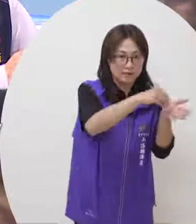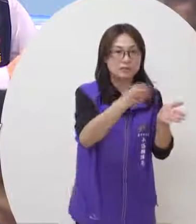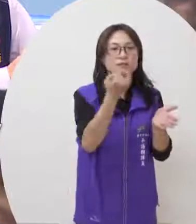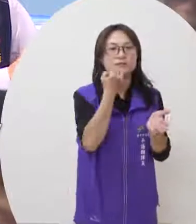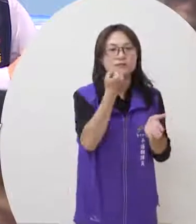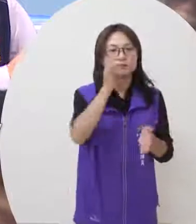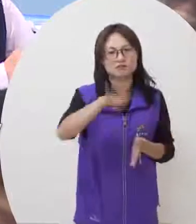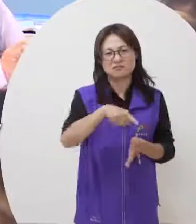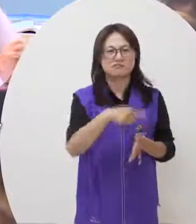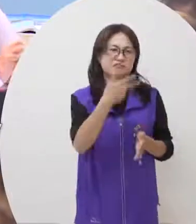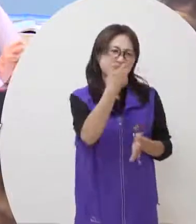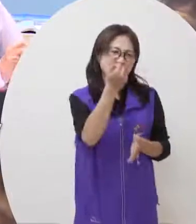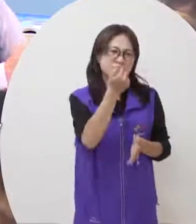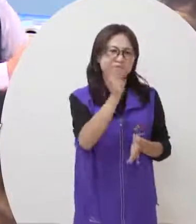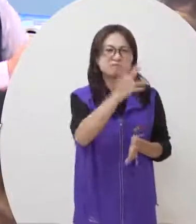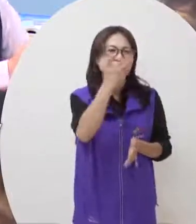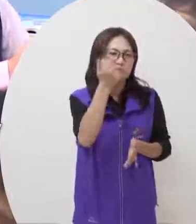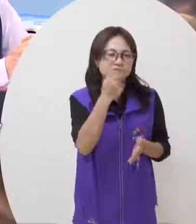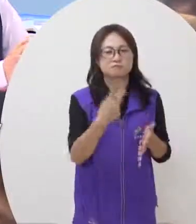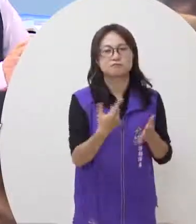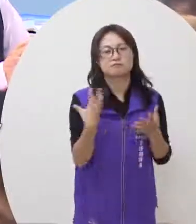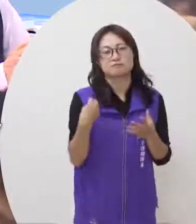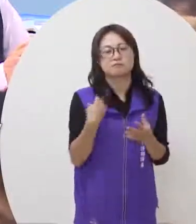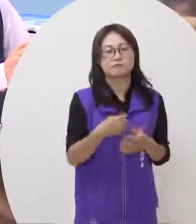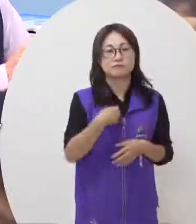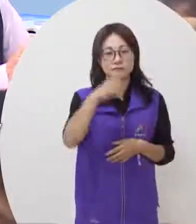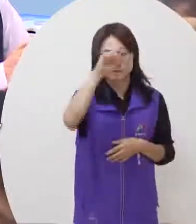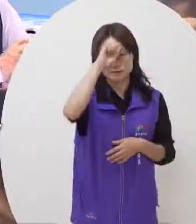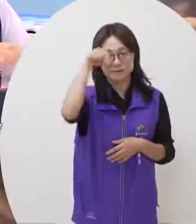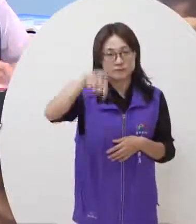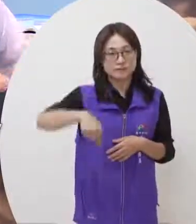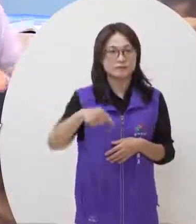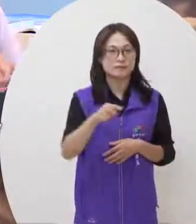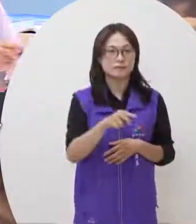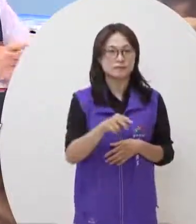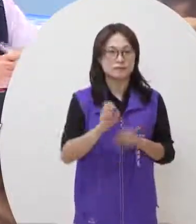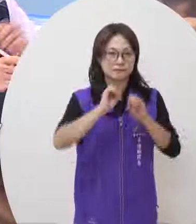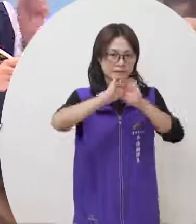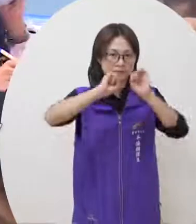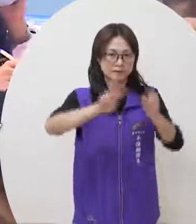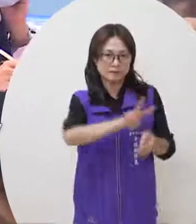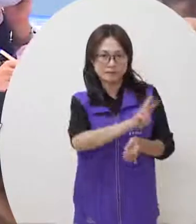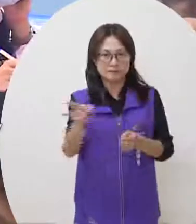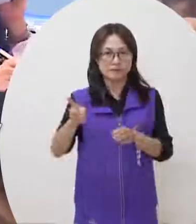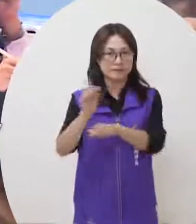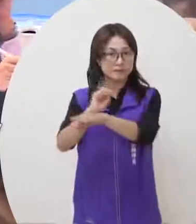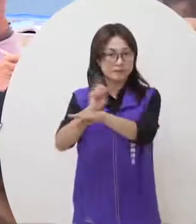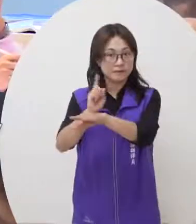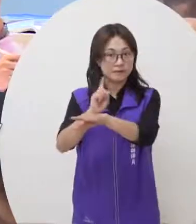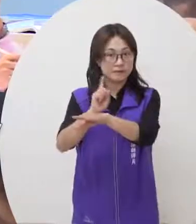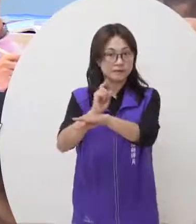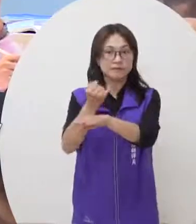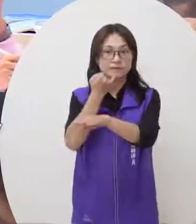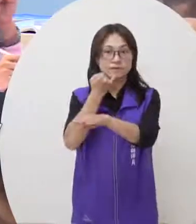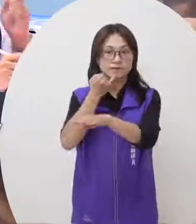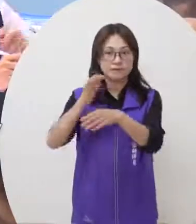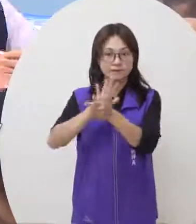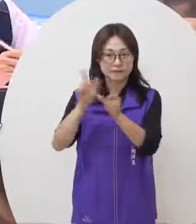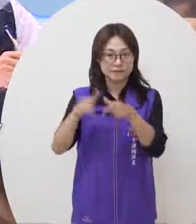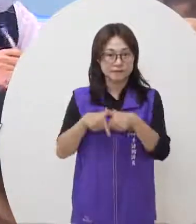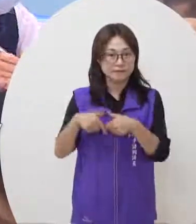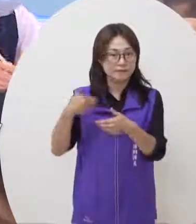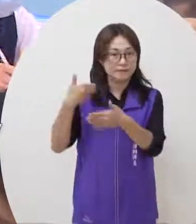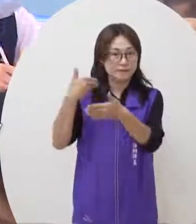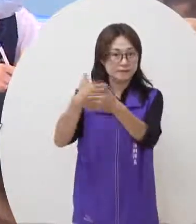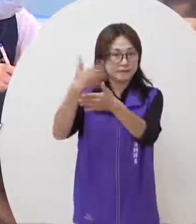这个政策如果坐计程车，我们可以用爱心卡的话，我们台湾，